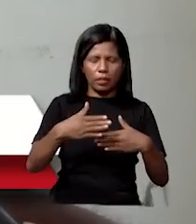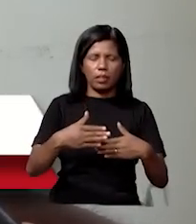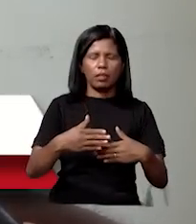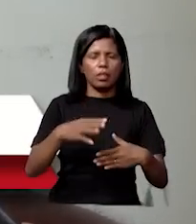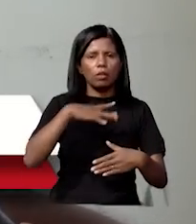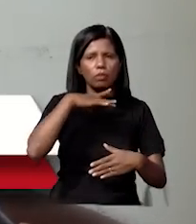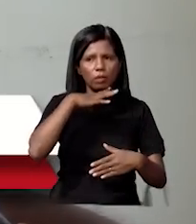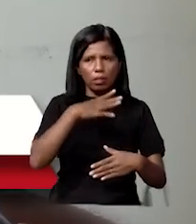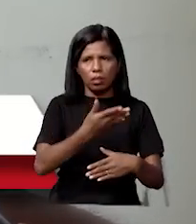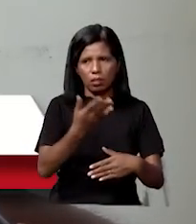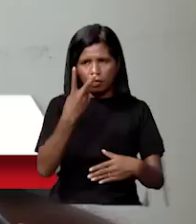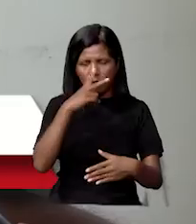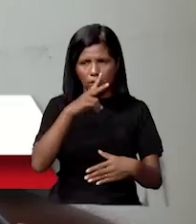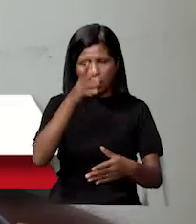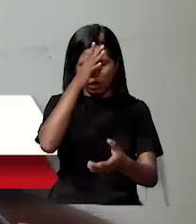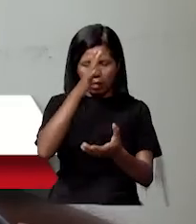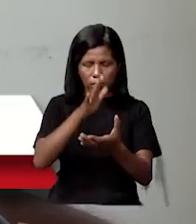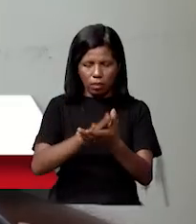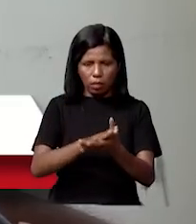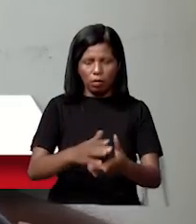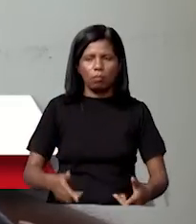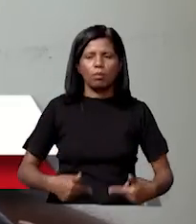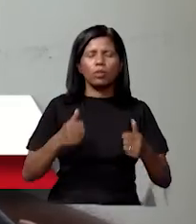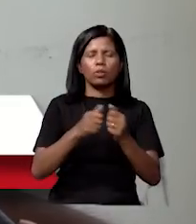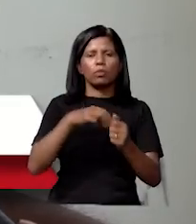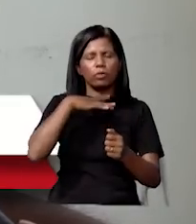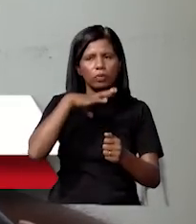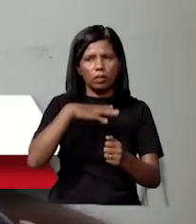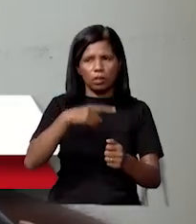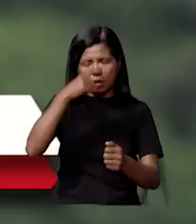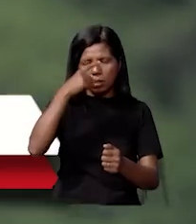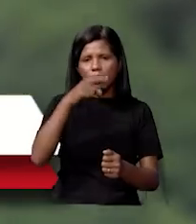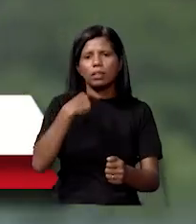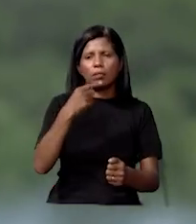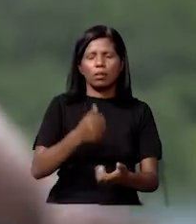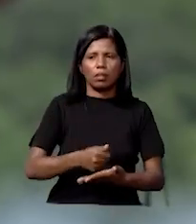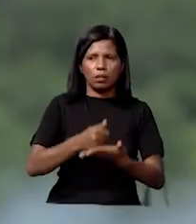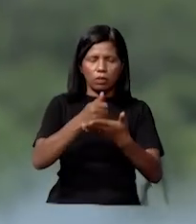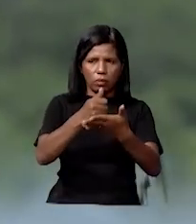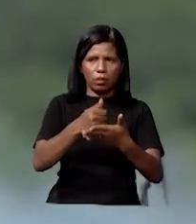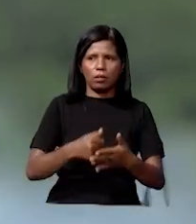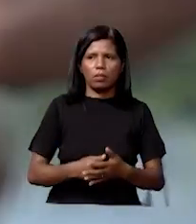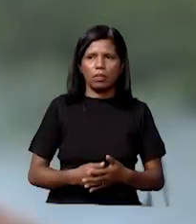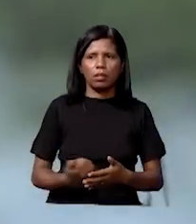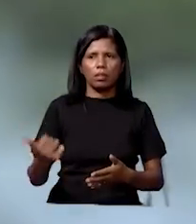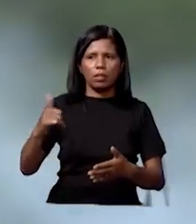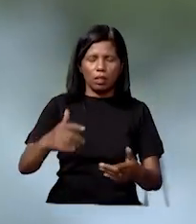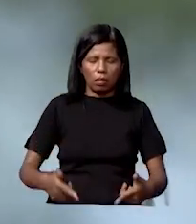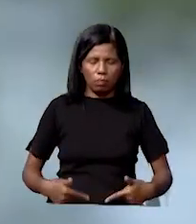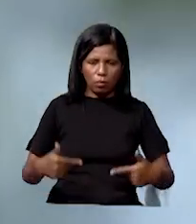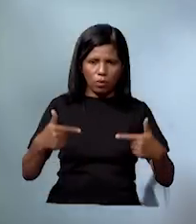be lain mate tiene mucho sampan tamba se mata mata nebe si era muris mukin